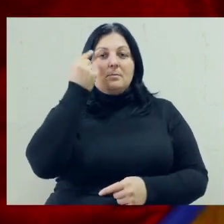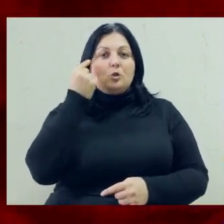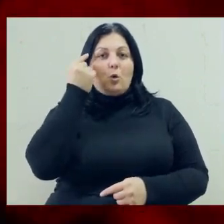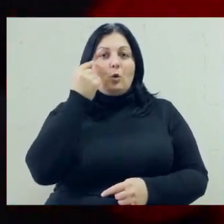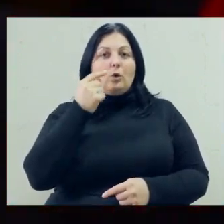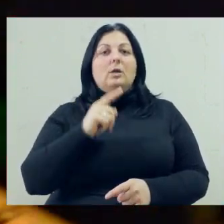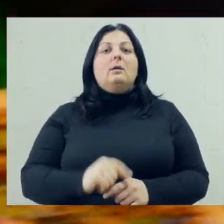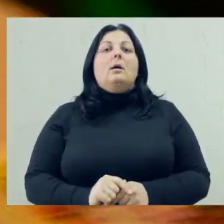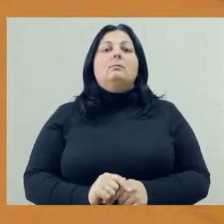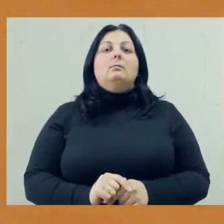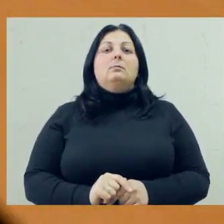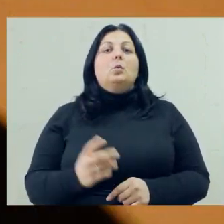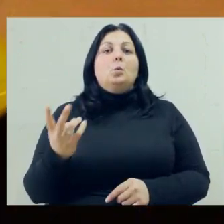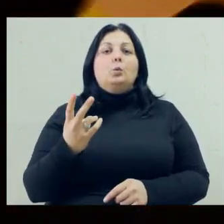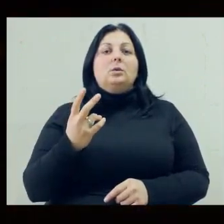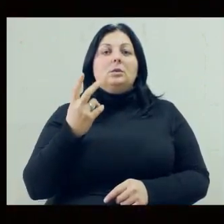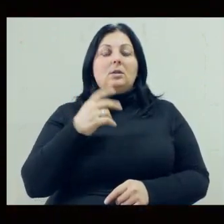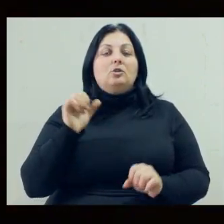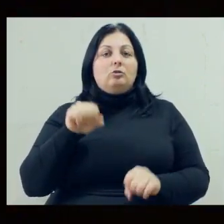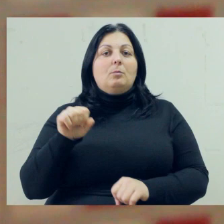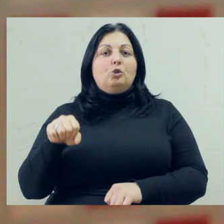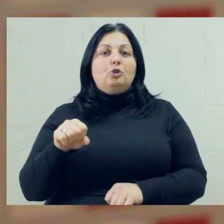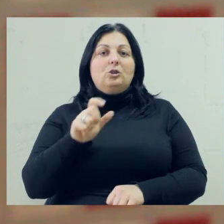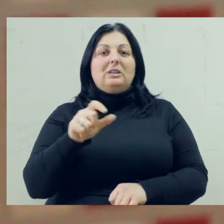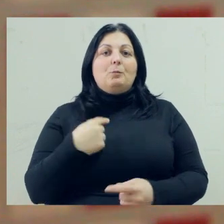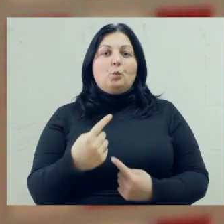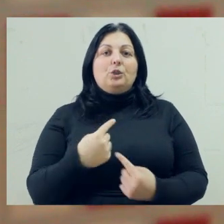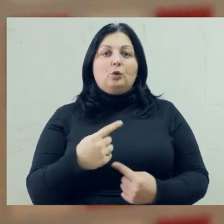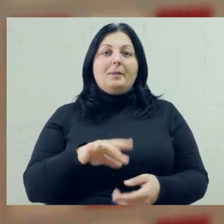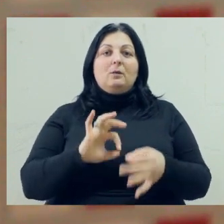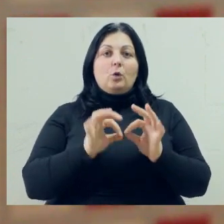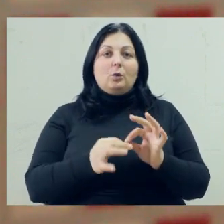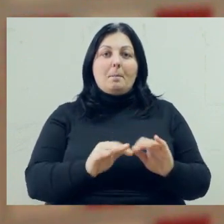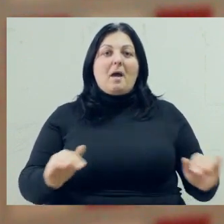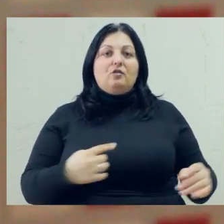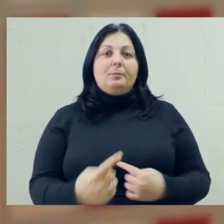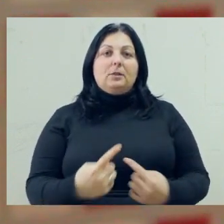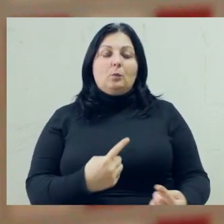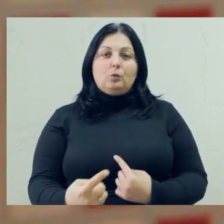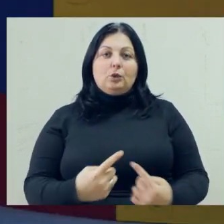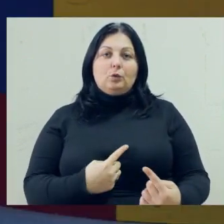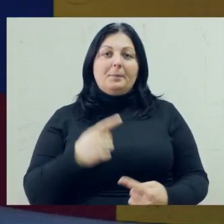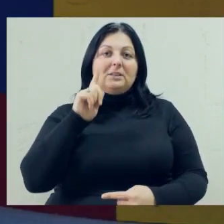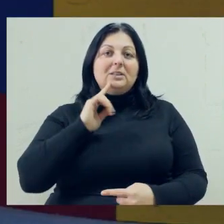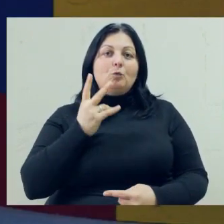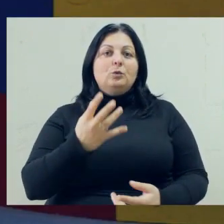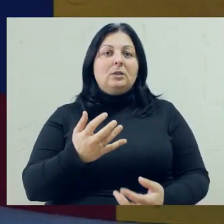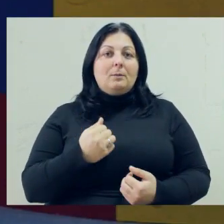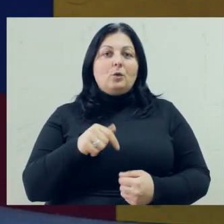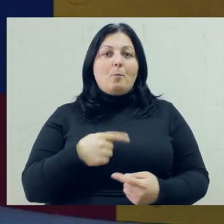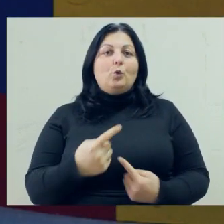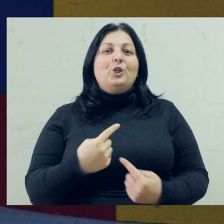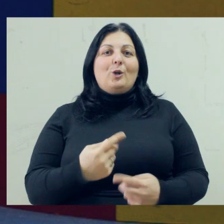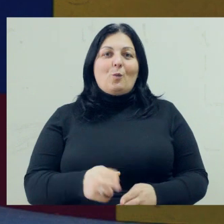ფსიქოლოგიაც. Ცხადია, რომ უნდა გამოსდიოდეს ადამიანებთან ურთიერთობა და კონკრეტულად ბავშვებთან ურთიერთობა, სიამოვნებას